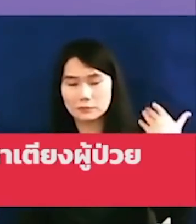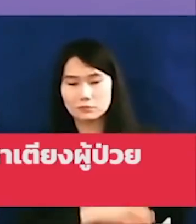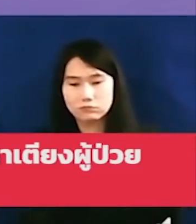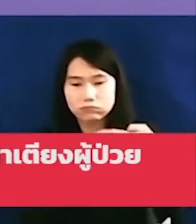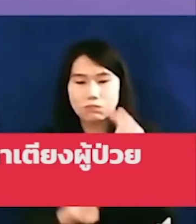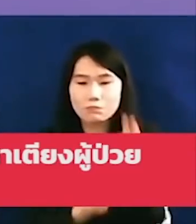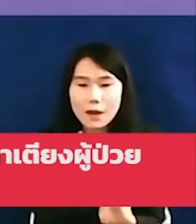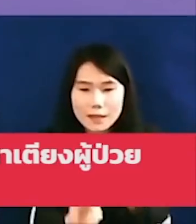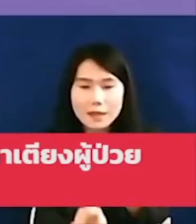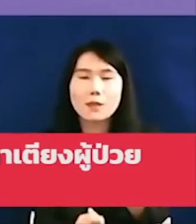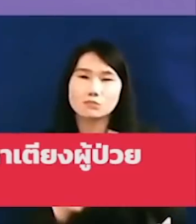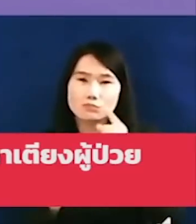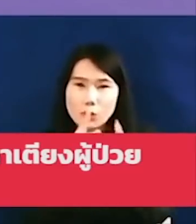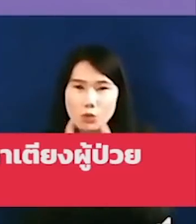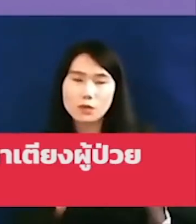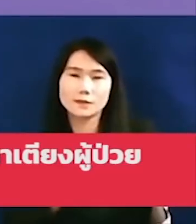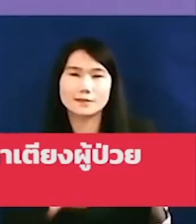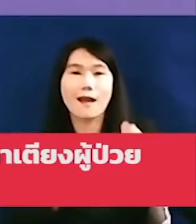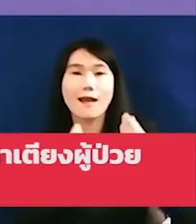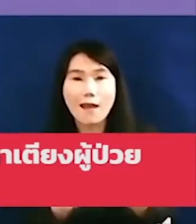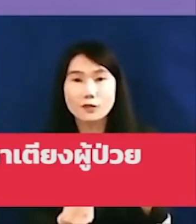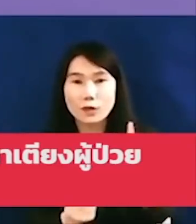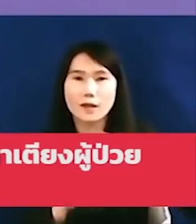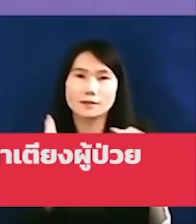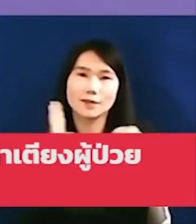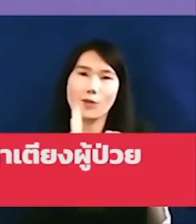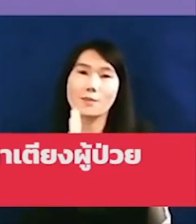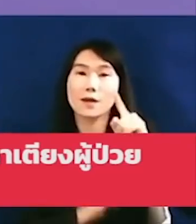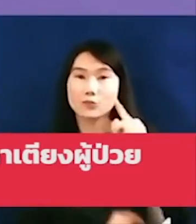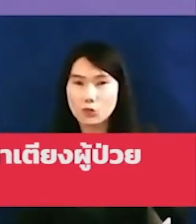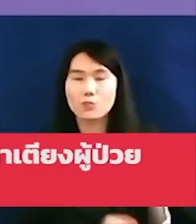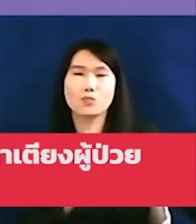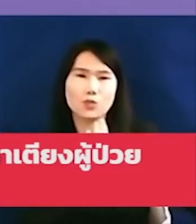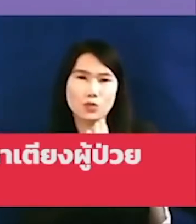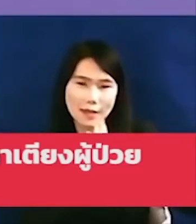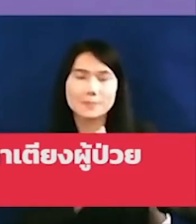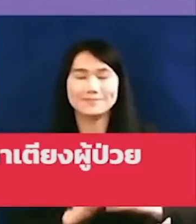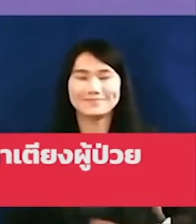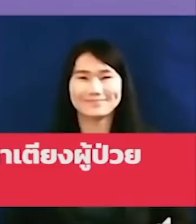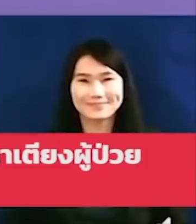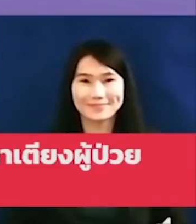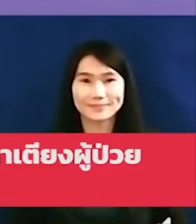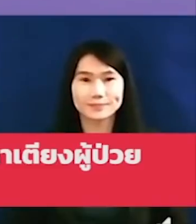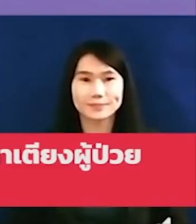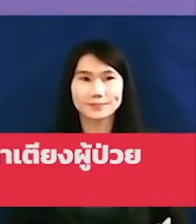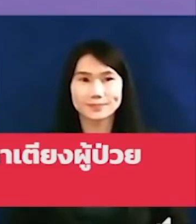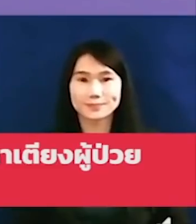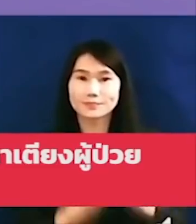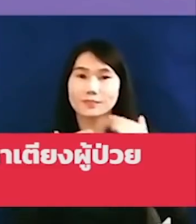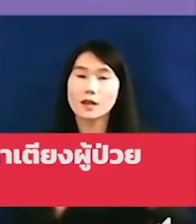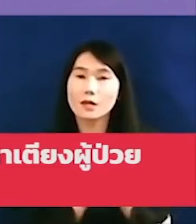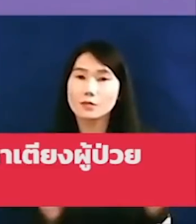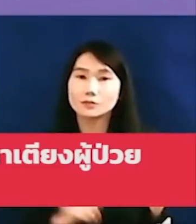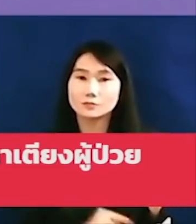รวม 2,476 สายและโทรเยี่ยมติดตาม 2,307 สายผู้ติดต่อขอเตียง 1,204 คน